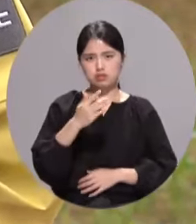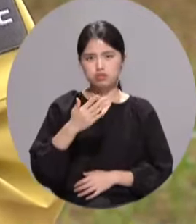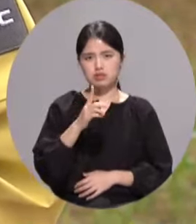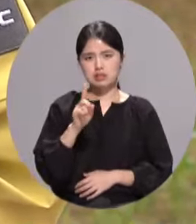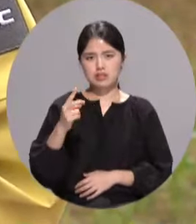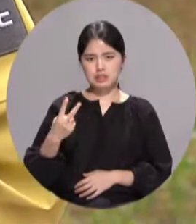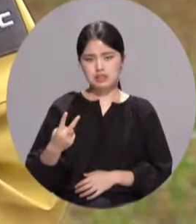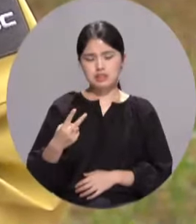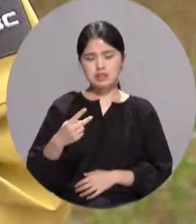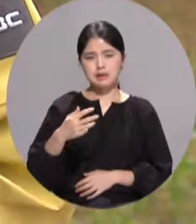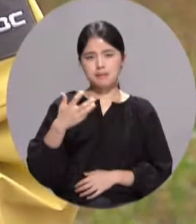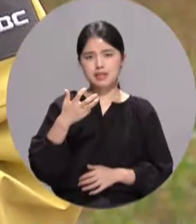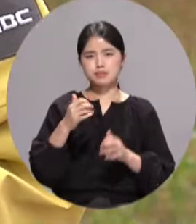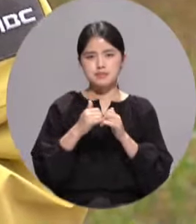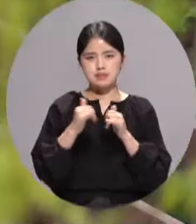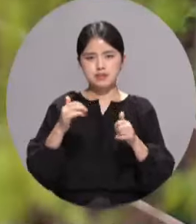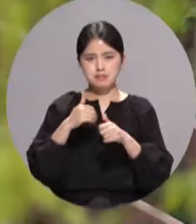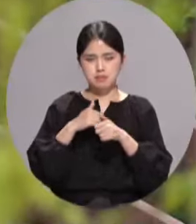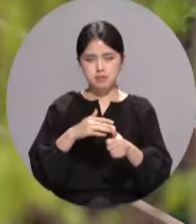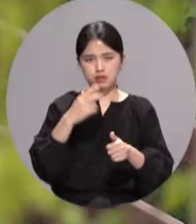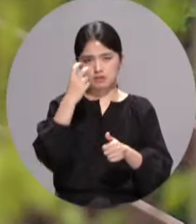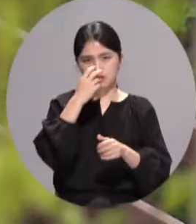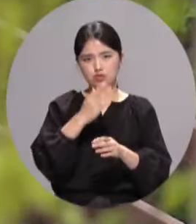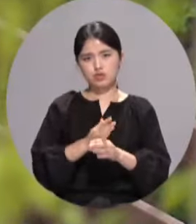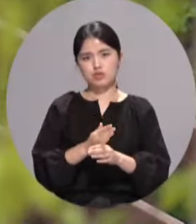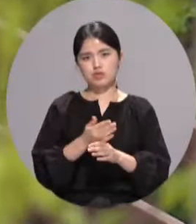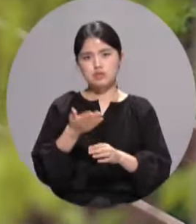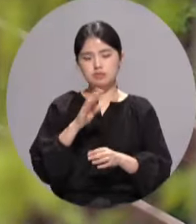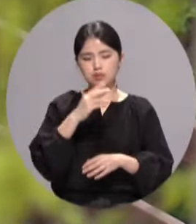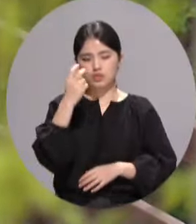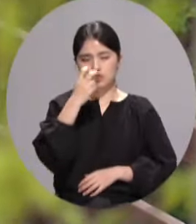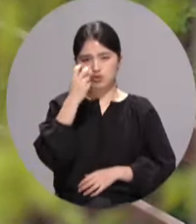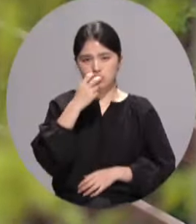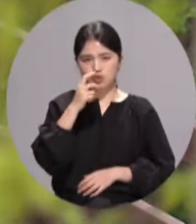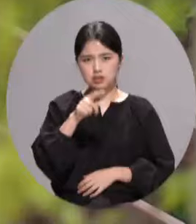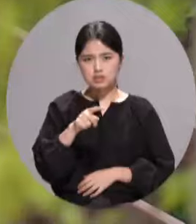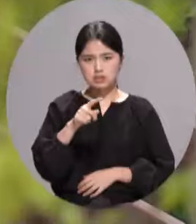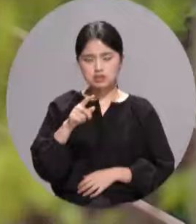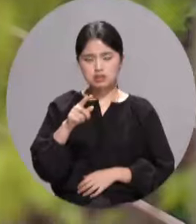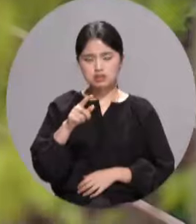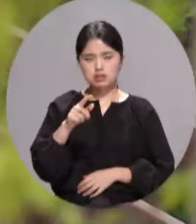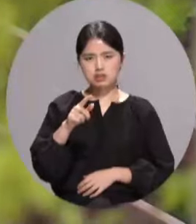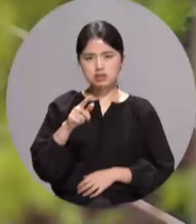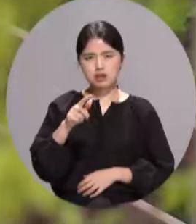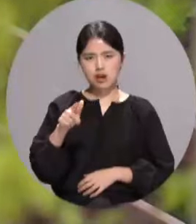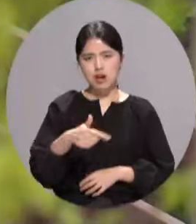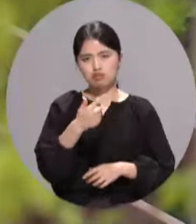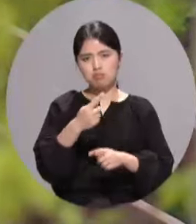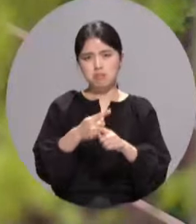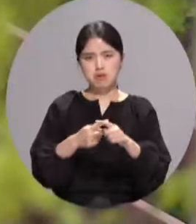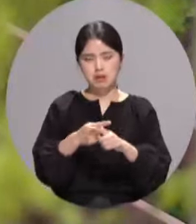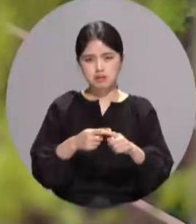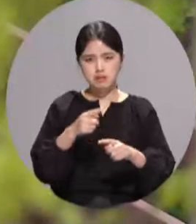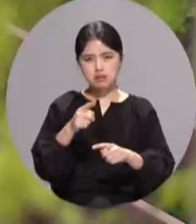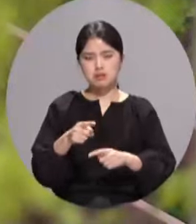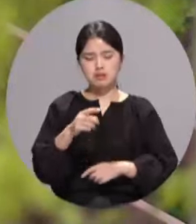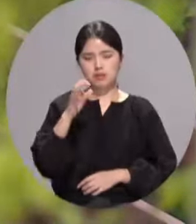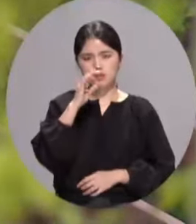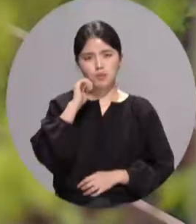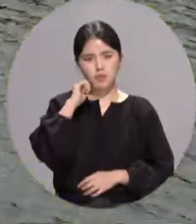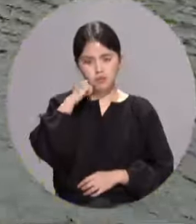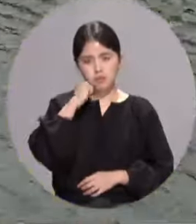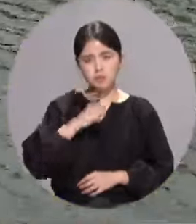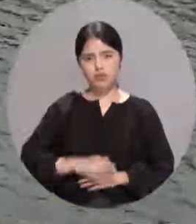80여 명이 수색에 나섰습니다 그러나 수색에 나선지 반나절이 지나도록 찾지 못하는 등 수색은 난항을 겪고